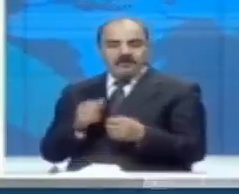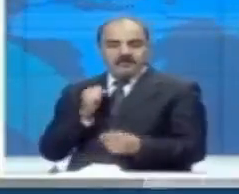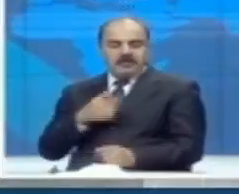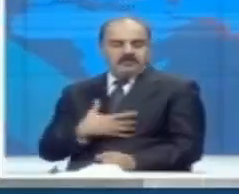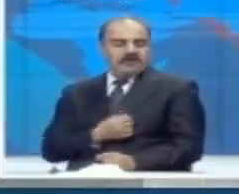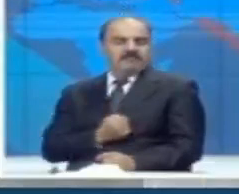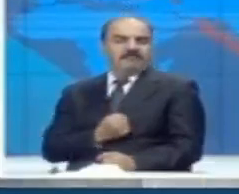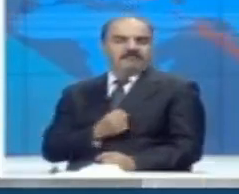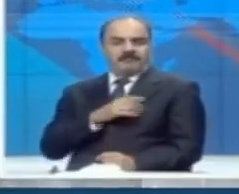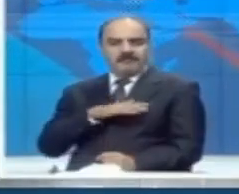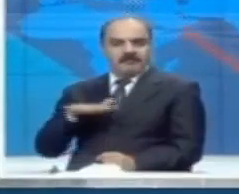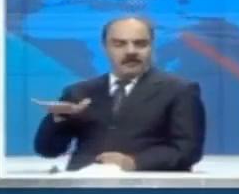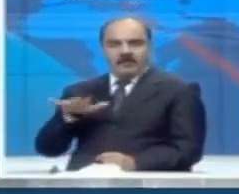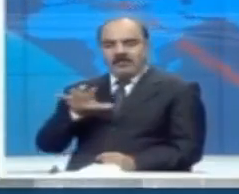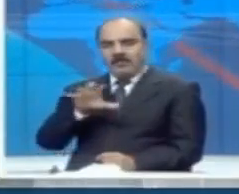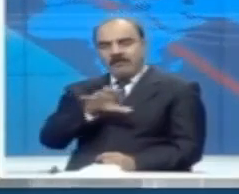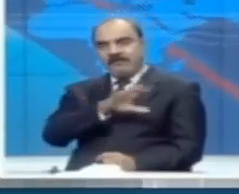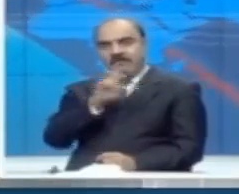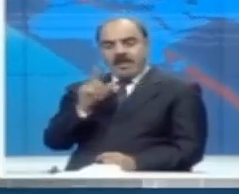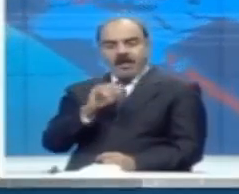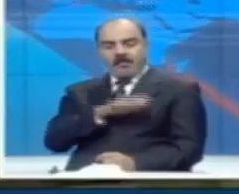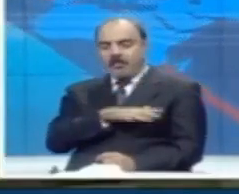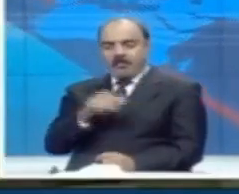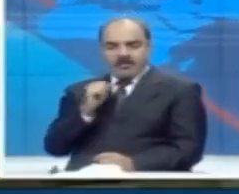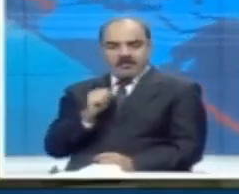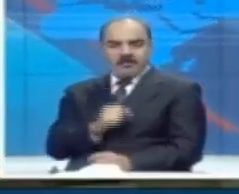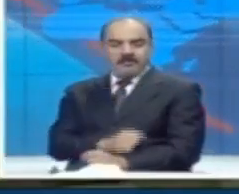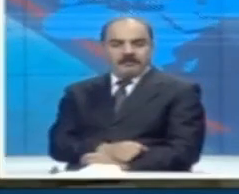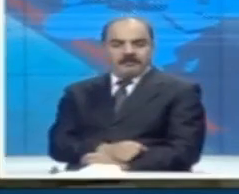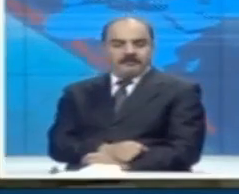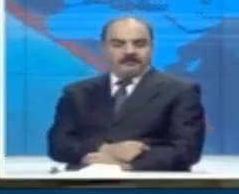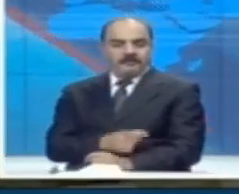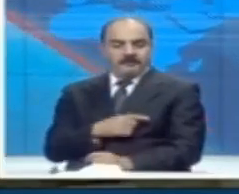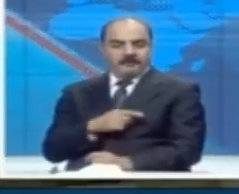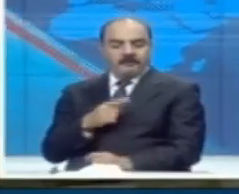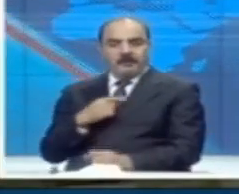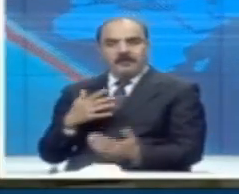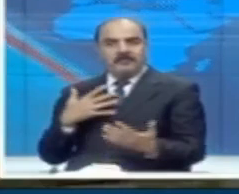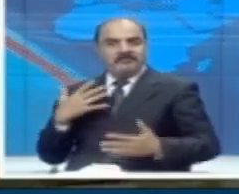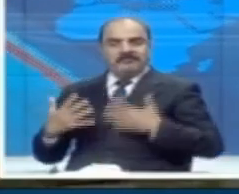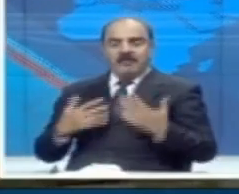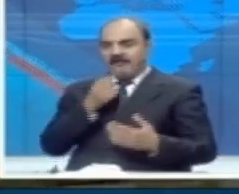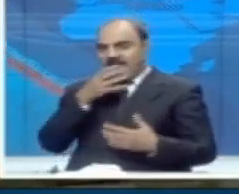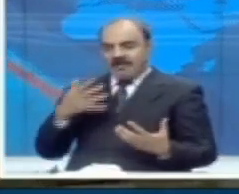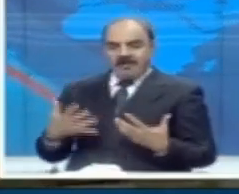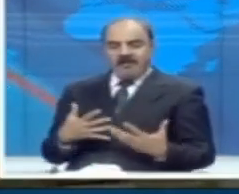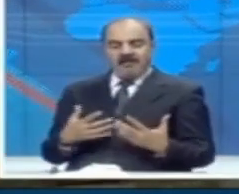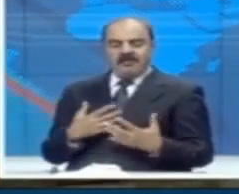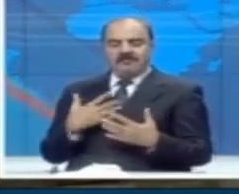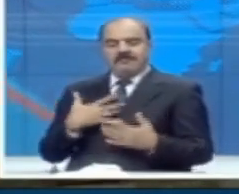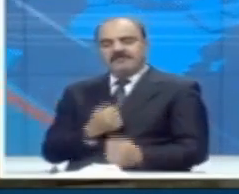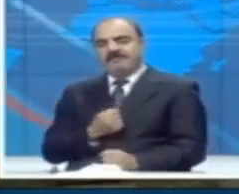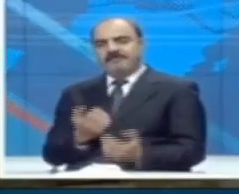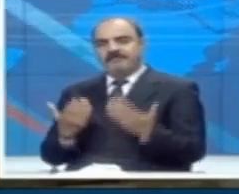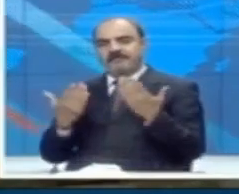أليمة تخيم على العديد من بلداننا العربية. نحن من الأجواء اللي هي أجواء العيد نرفع أدعيتنا فوق ونقول